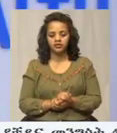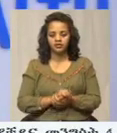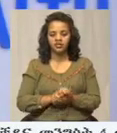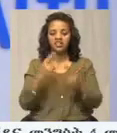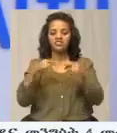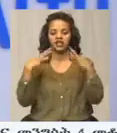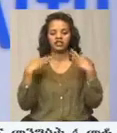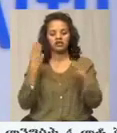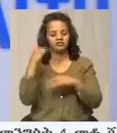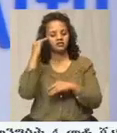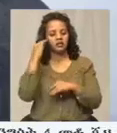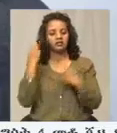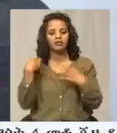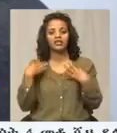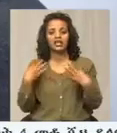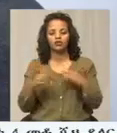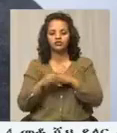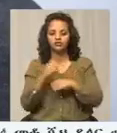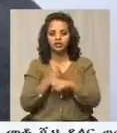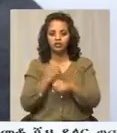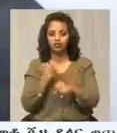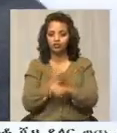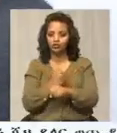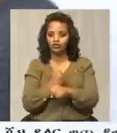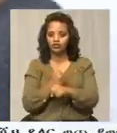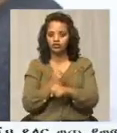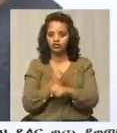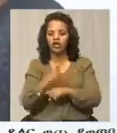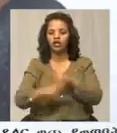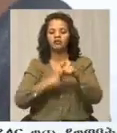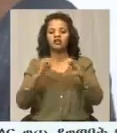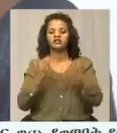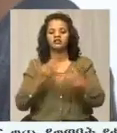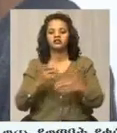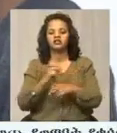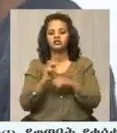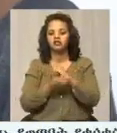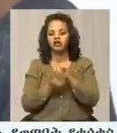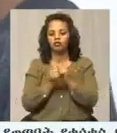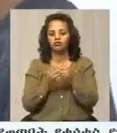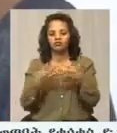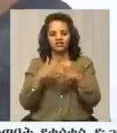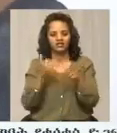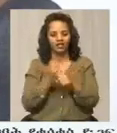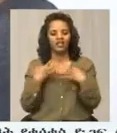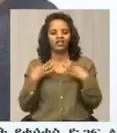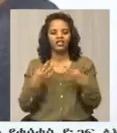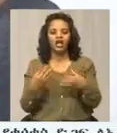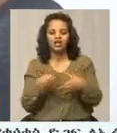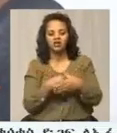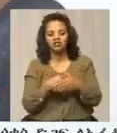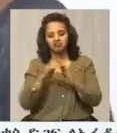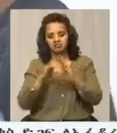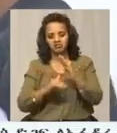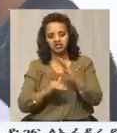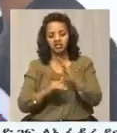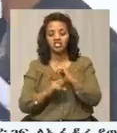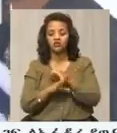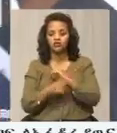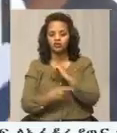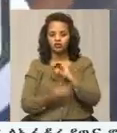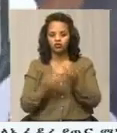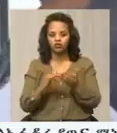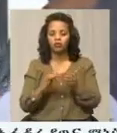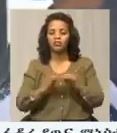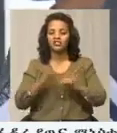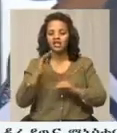የኢፌዴሪ ጤና ሚኒስቴር በጤናው ዘርፍ የሚሰራቸውን ስራዎች ከዓለም አቀፍ ድርጅቶች ጋር በትብብር ይሰራል። የጤና ግብዓት እጥረት የዘርፉ ፈተና በመሆኑ